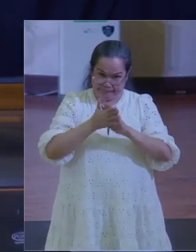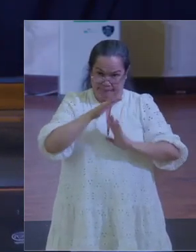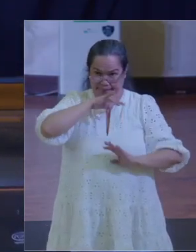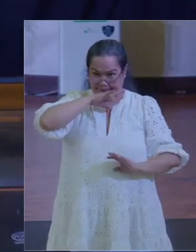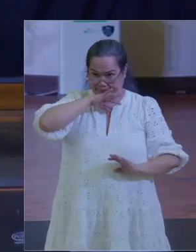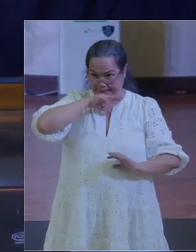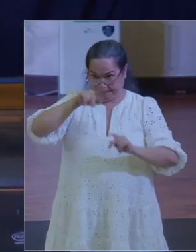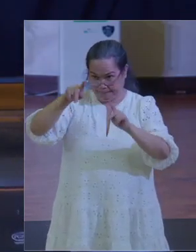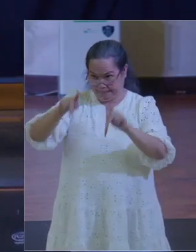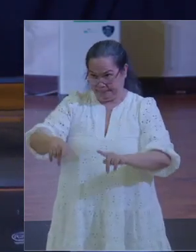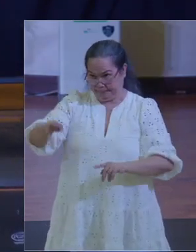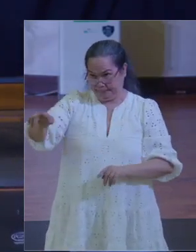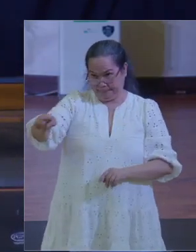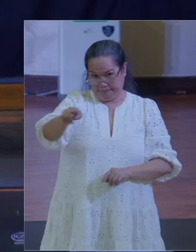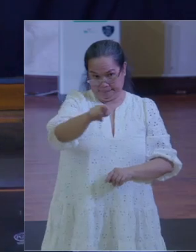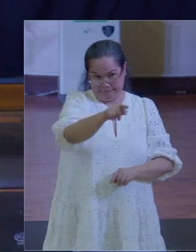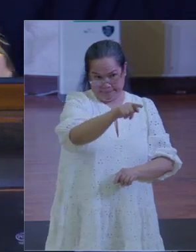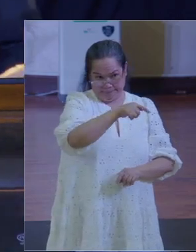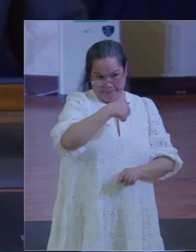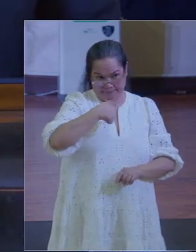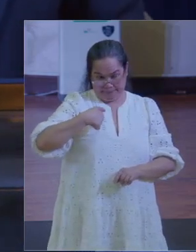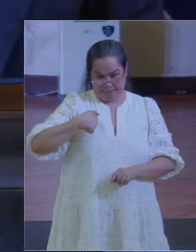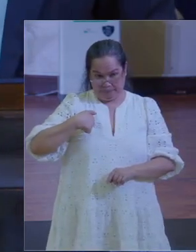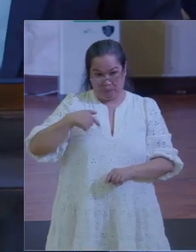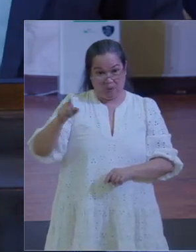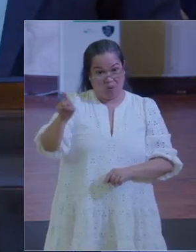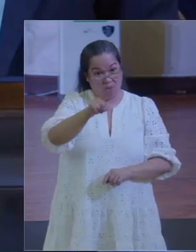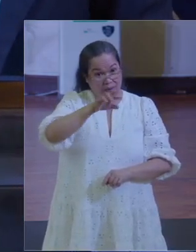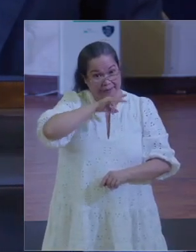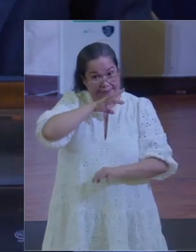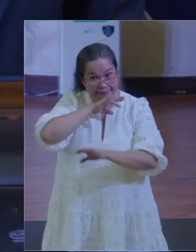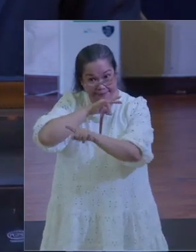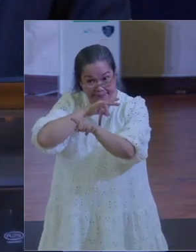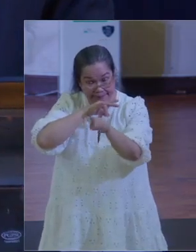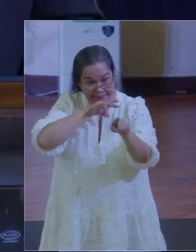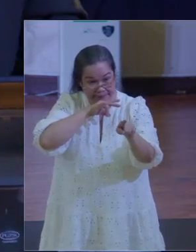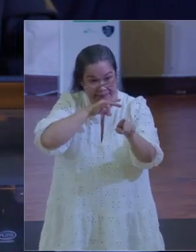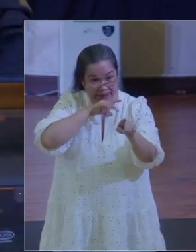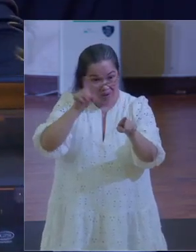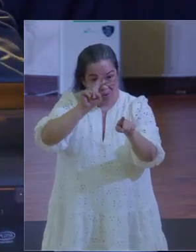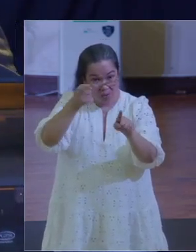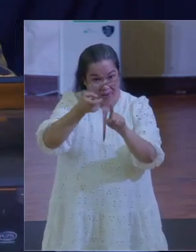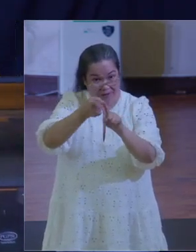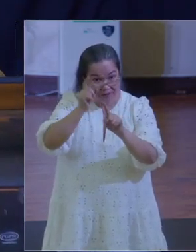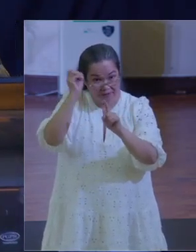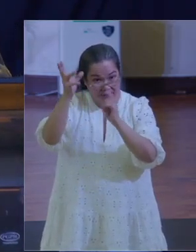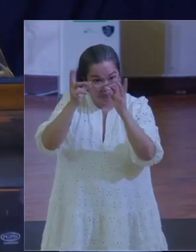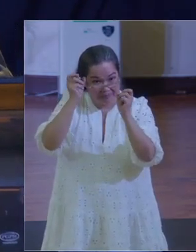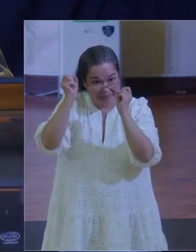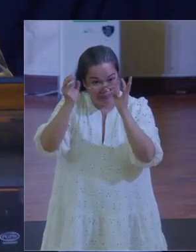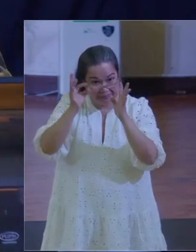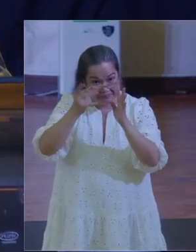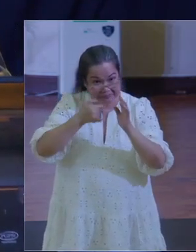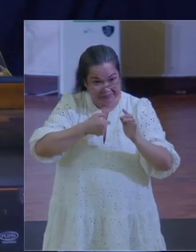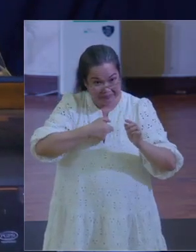marumi ang tao. What defiles you is what comes out of your mouth.